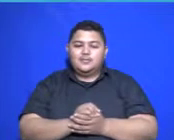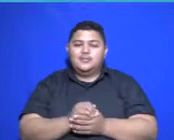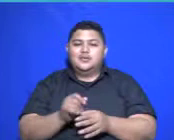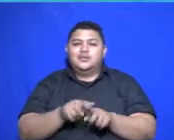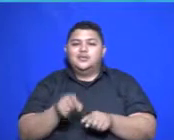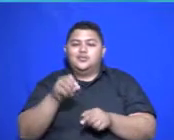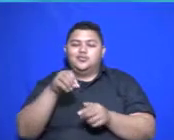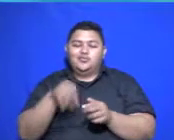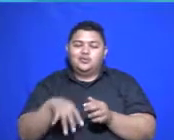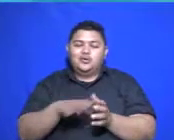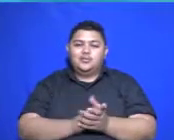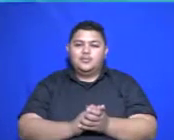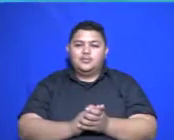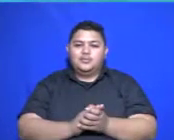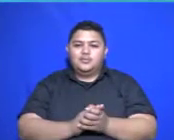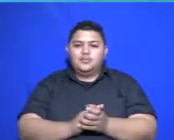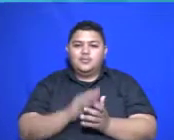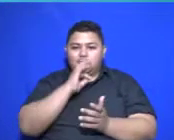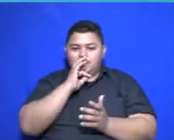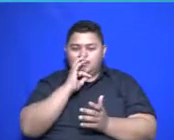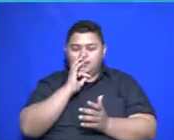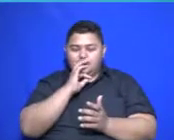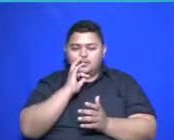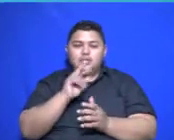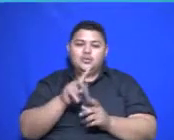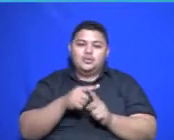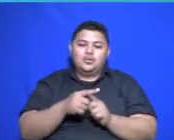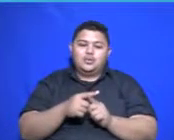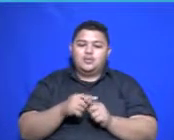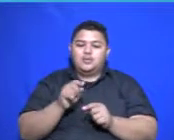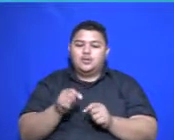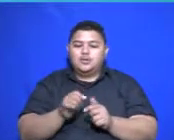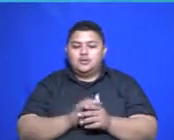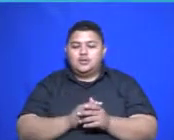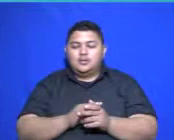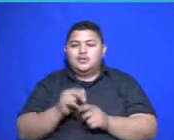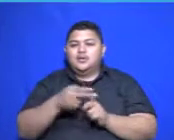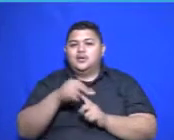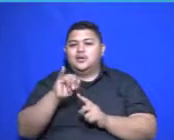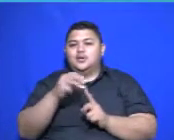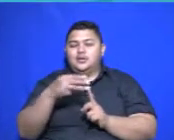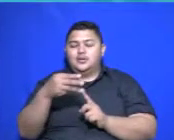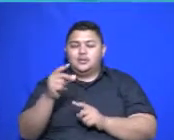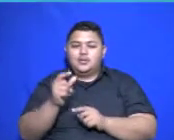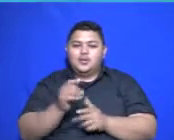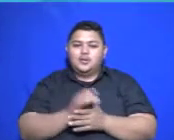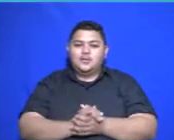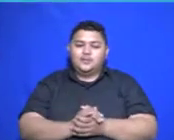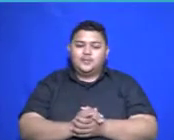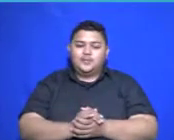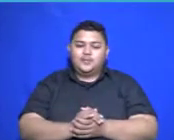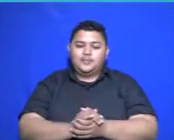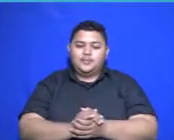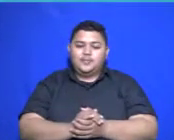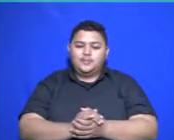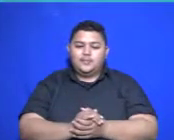baja jauh lebih murah dan lifetime-nya adalah panjang 2 kali lipat daripada fiber, dan ini bisa di-recycling. Ini